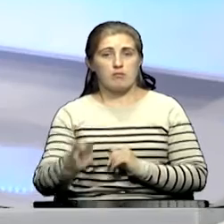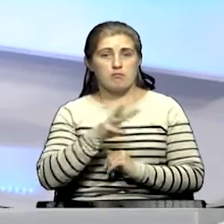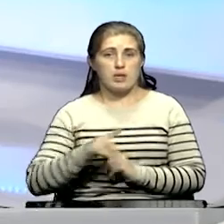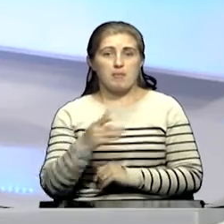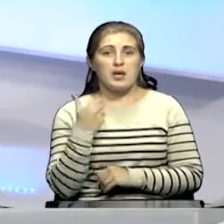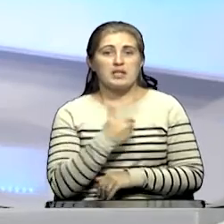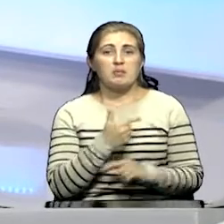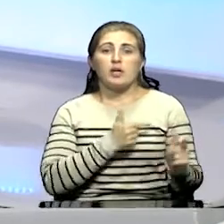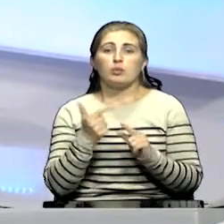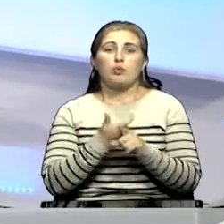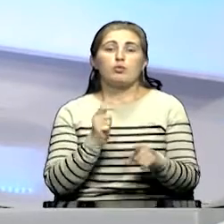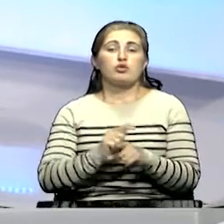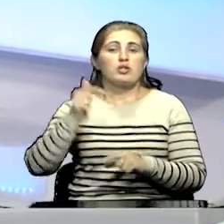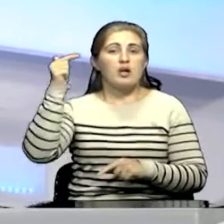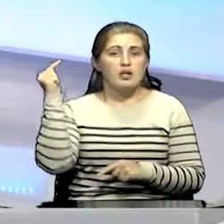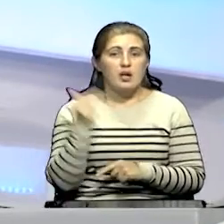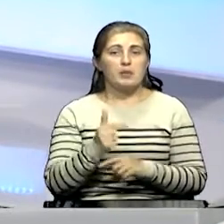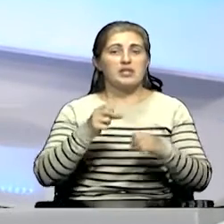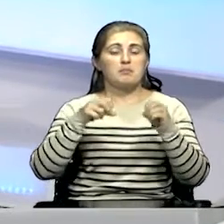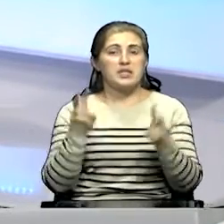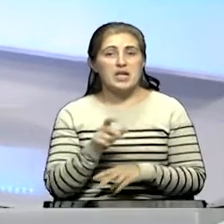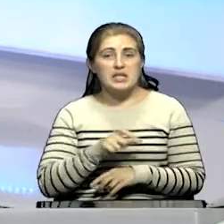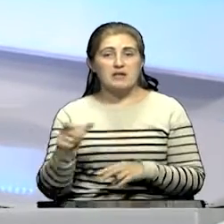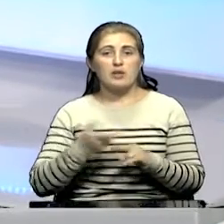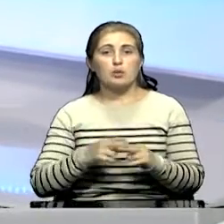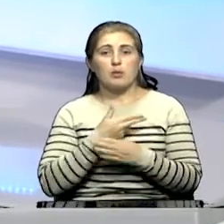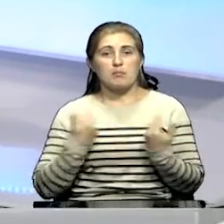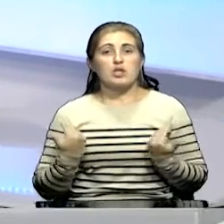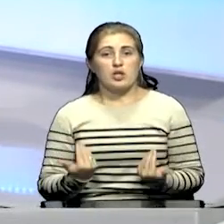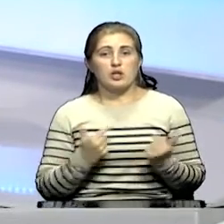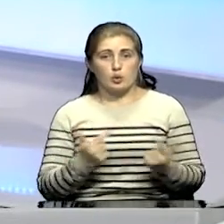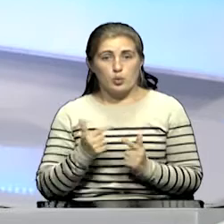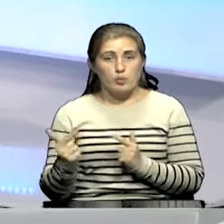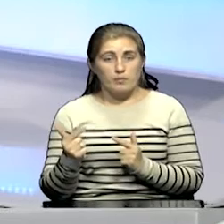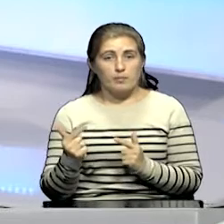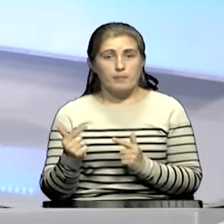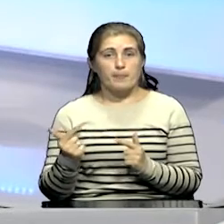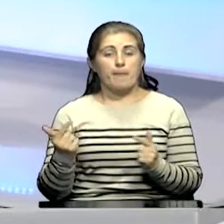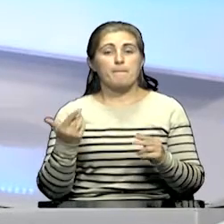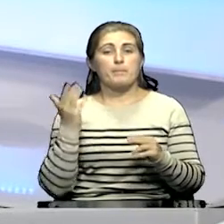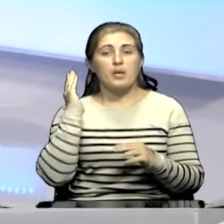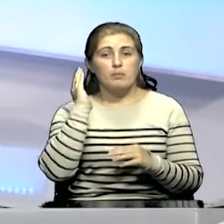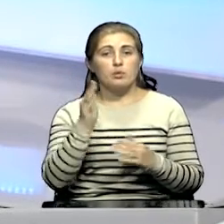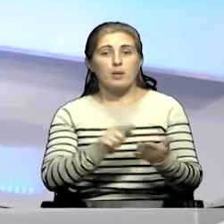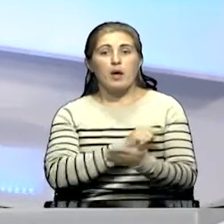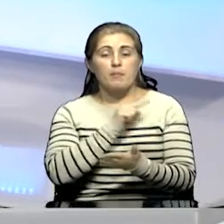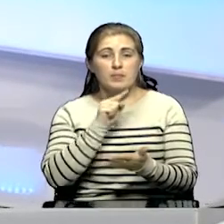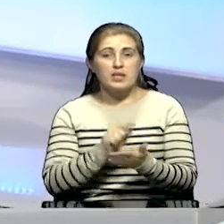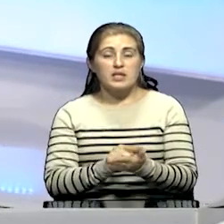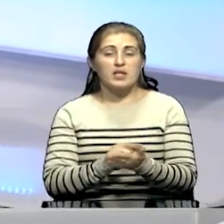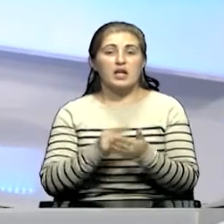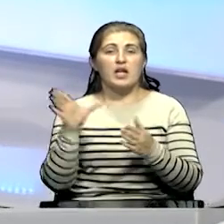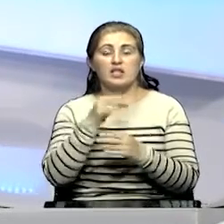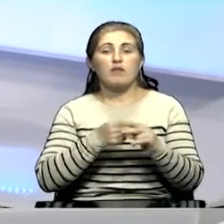готовить очень грамотных специалистов которых мы сейчас готовим на считаем что будем обязательно это всего